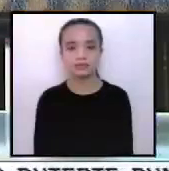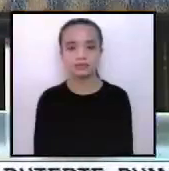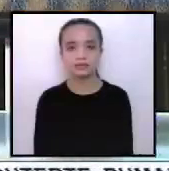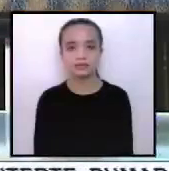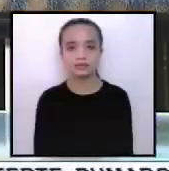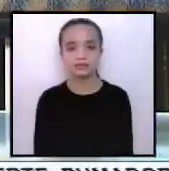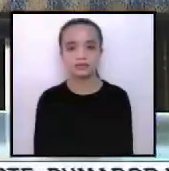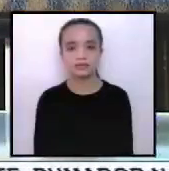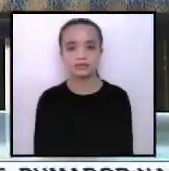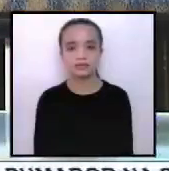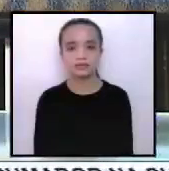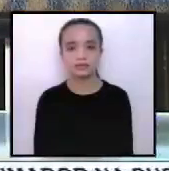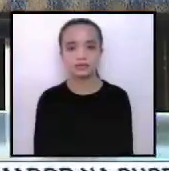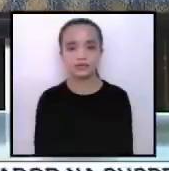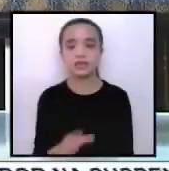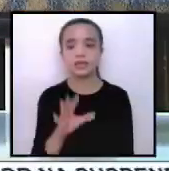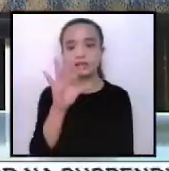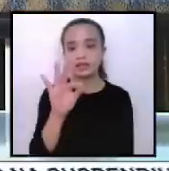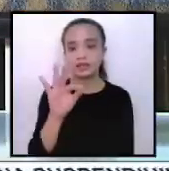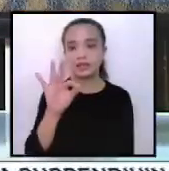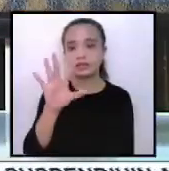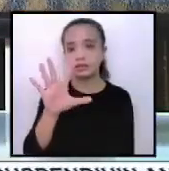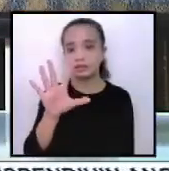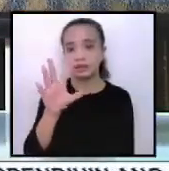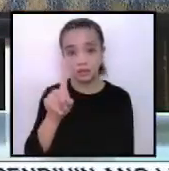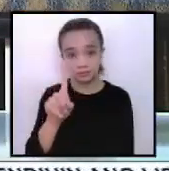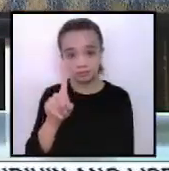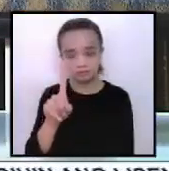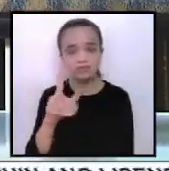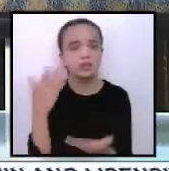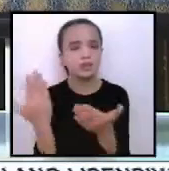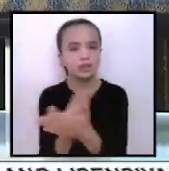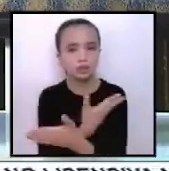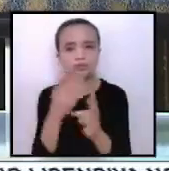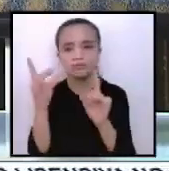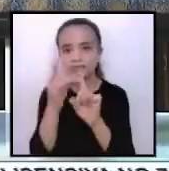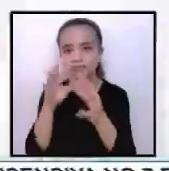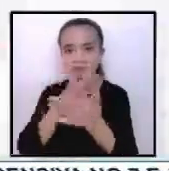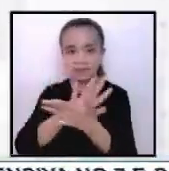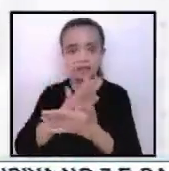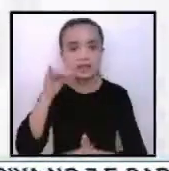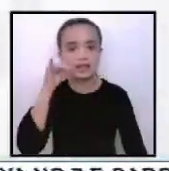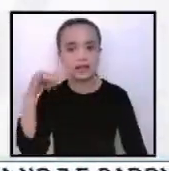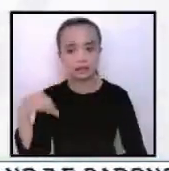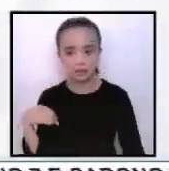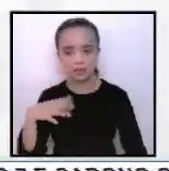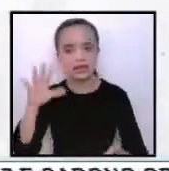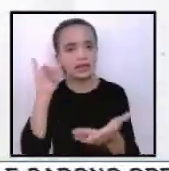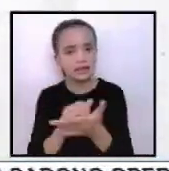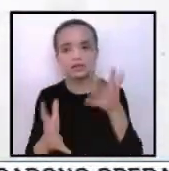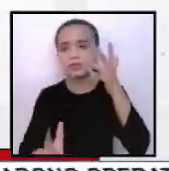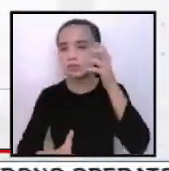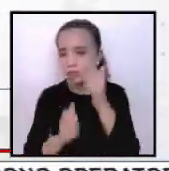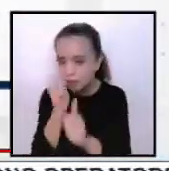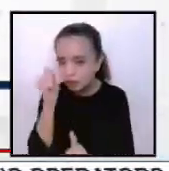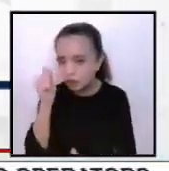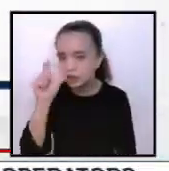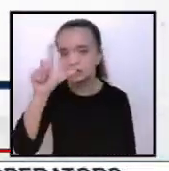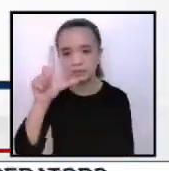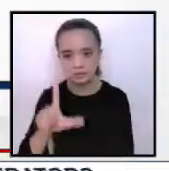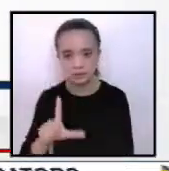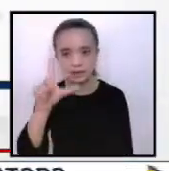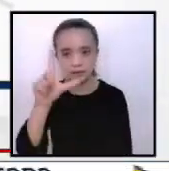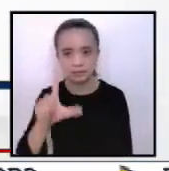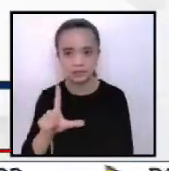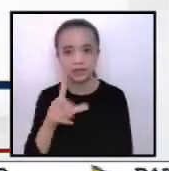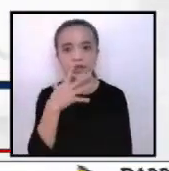Nang bumaba sa 951 ang mga bagong kaso ng COVID-19 kahapon. Ito na ang pinakamababang bilang ng mga taong nahawaan ng sakit sa